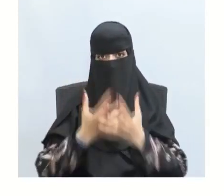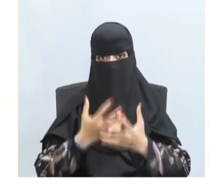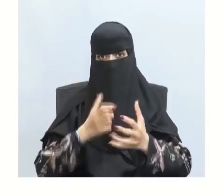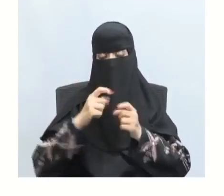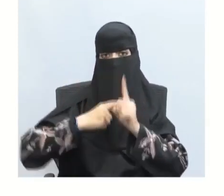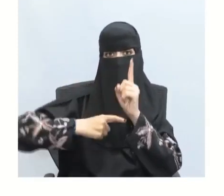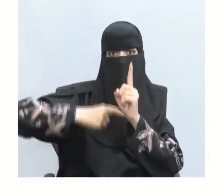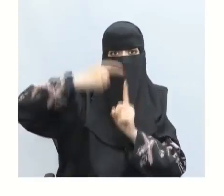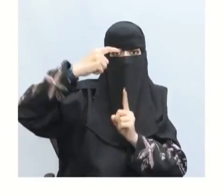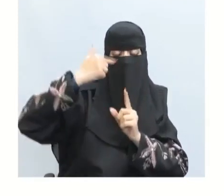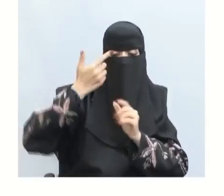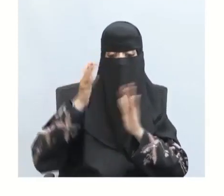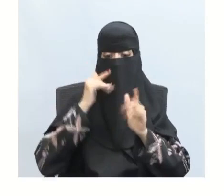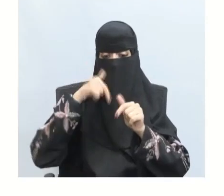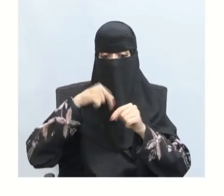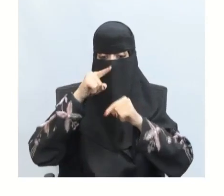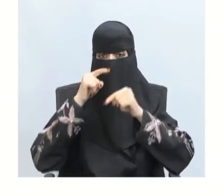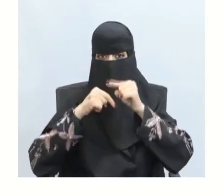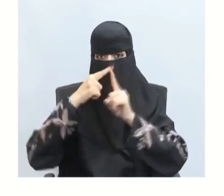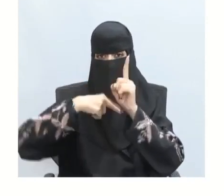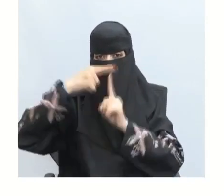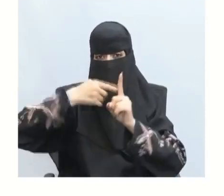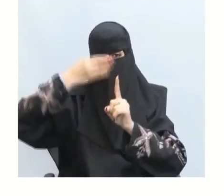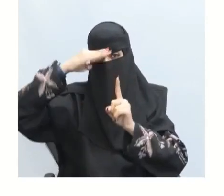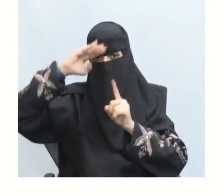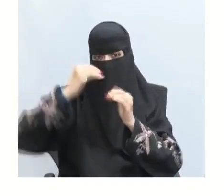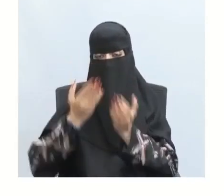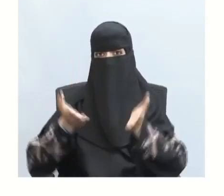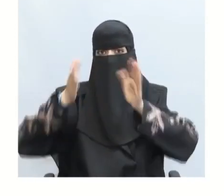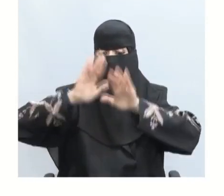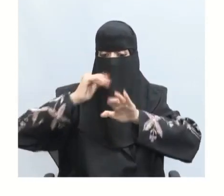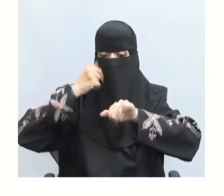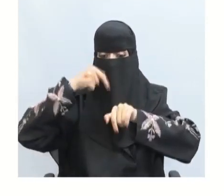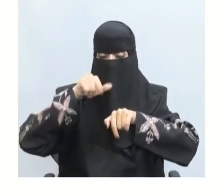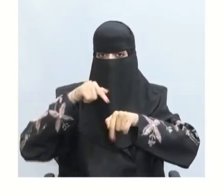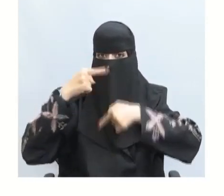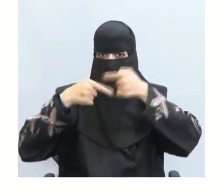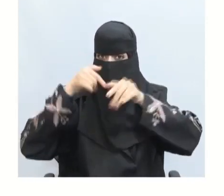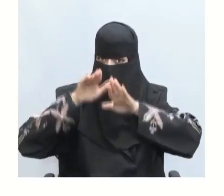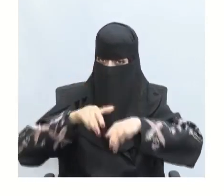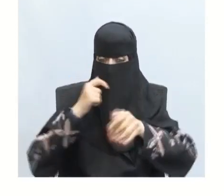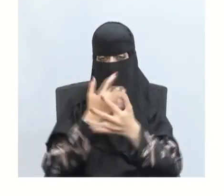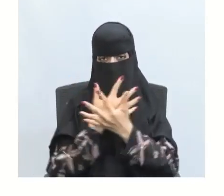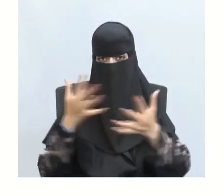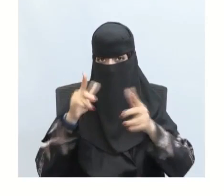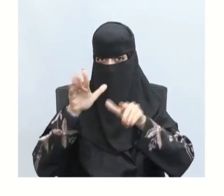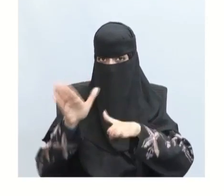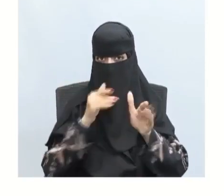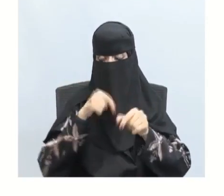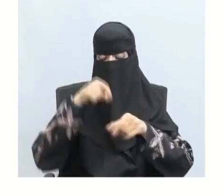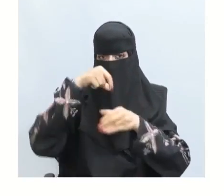عاليه ودرجات حراره اعلى وتتواجد بكثره